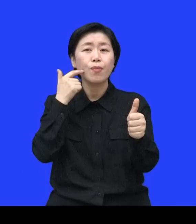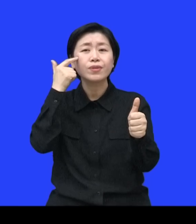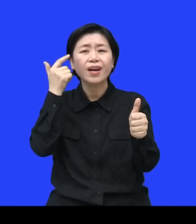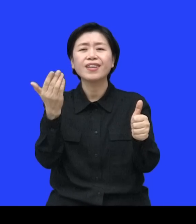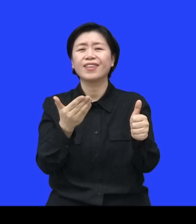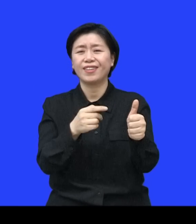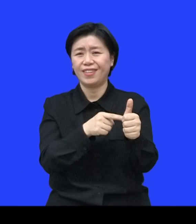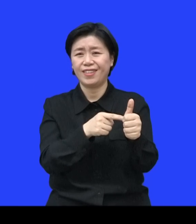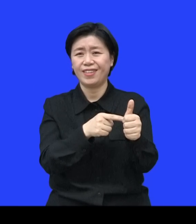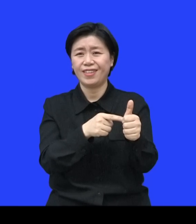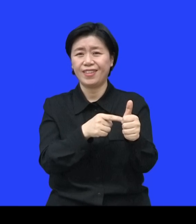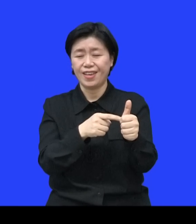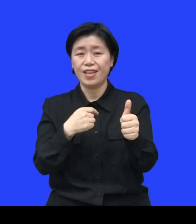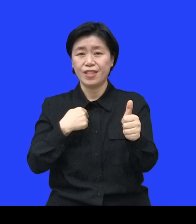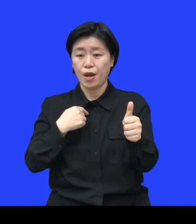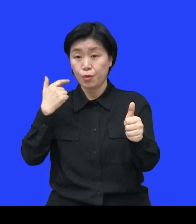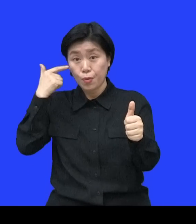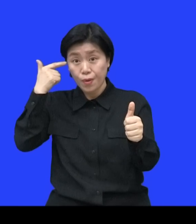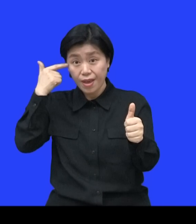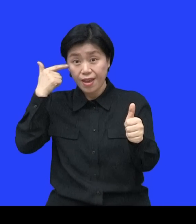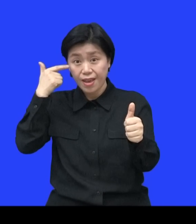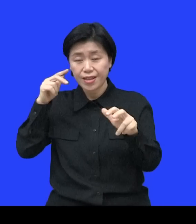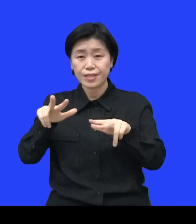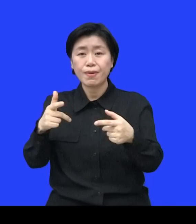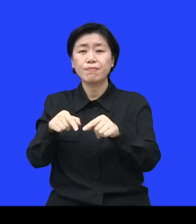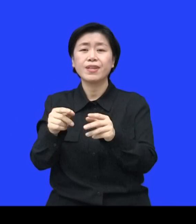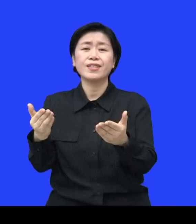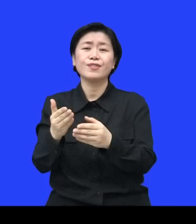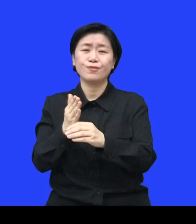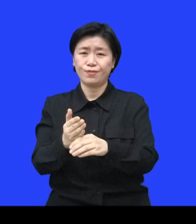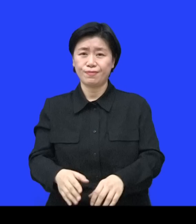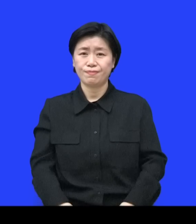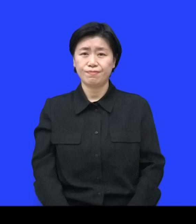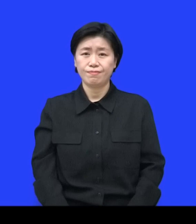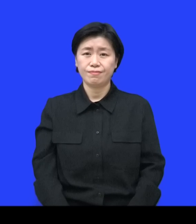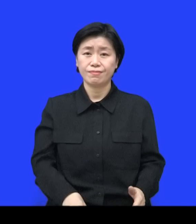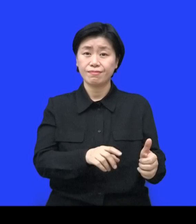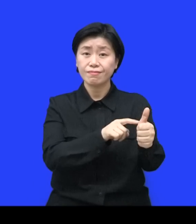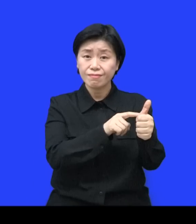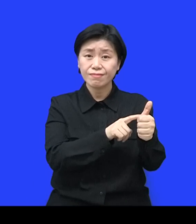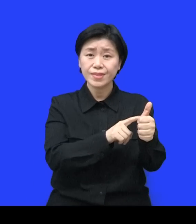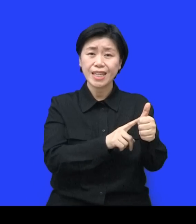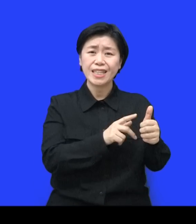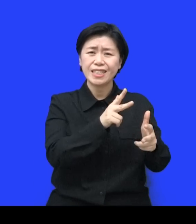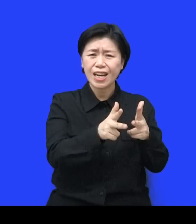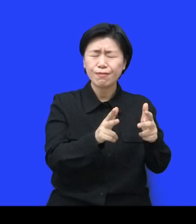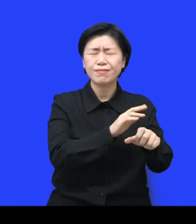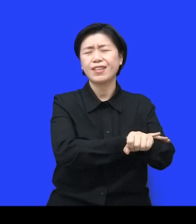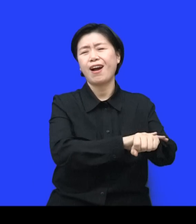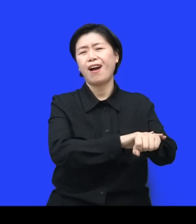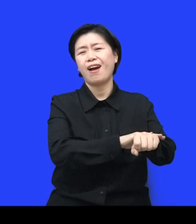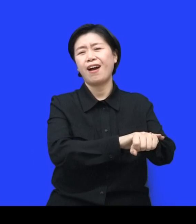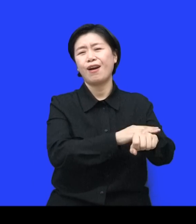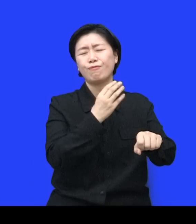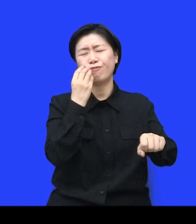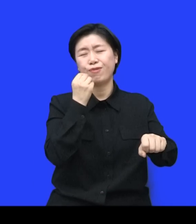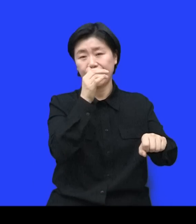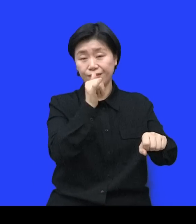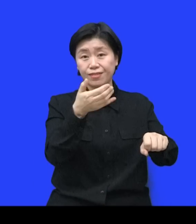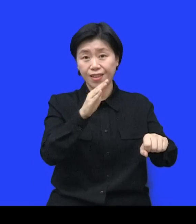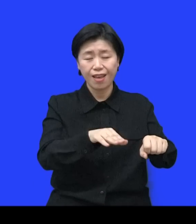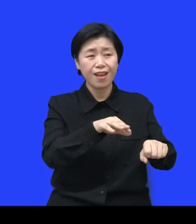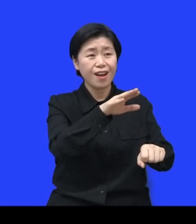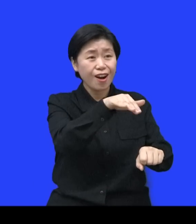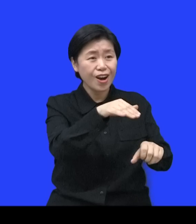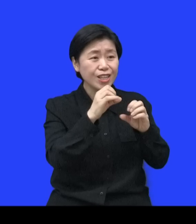전도를 한 거예요. 벤처로 잘 나가는 그 성도였거든요. 예. 제가 운명을 어렵게 만들었지. 너 목사 되라.